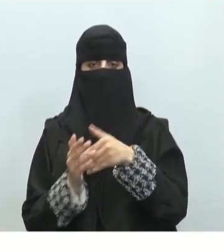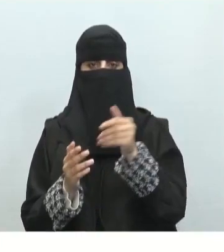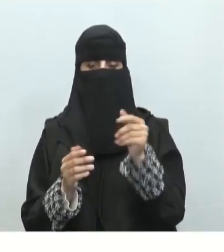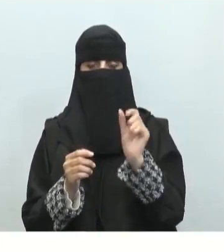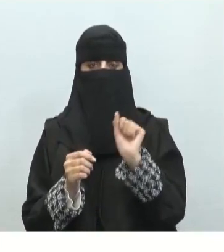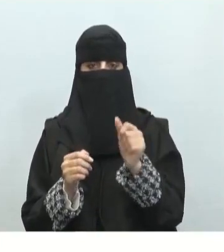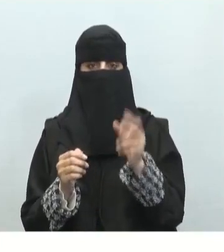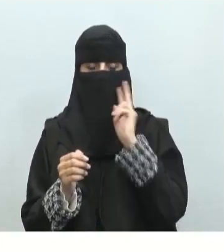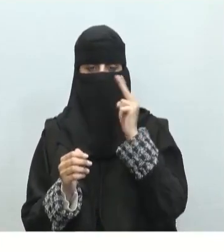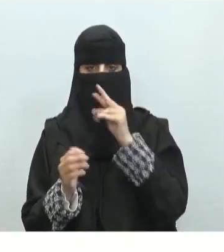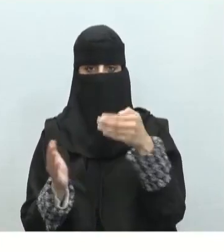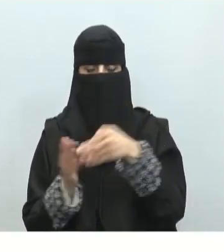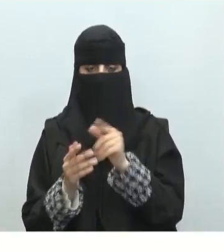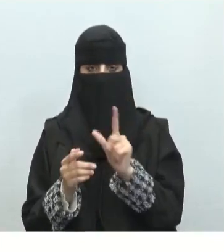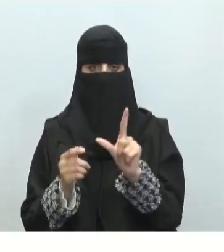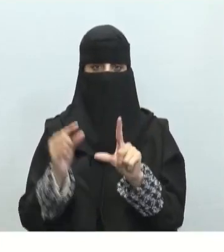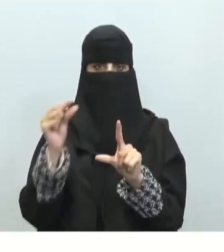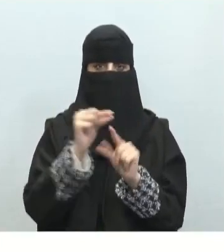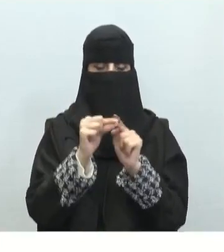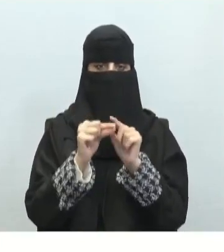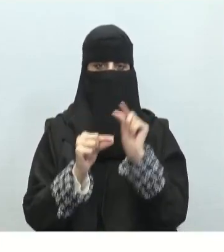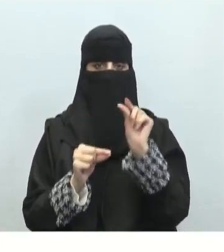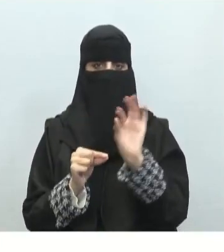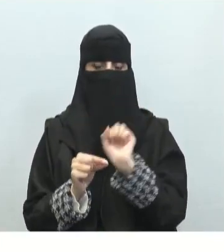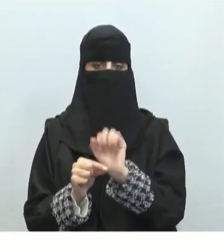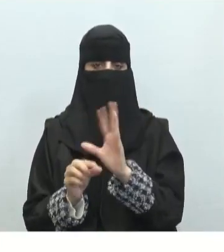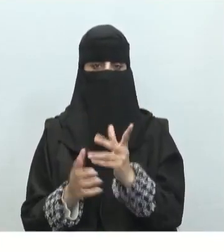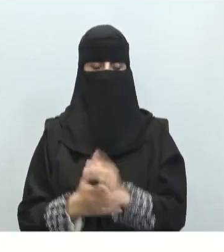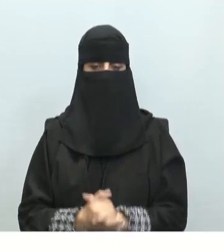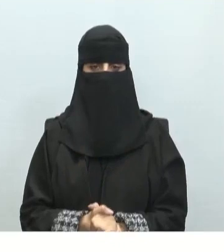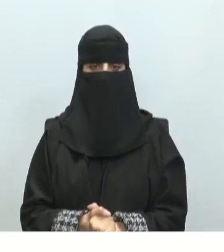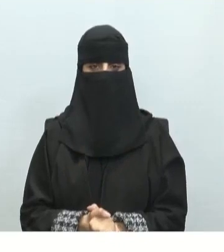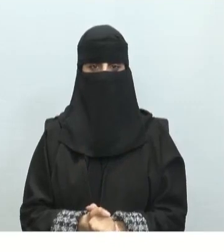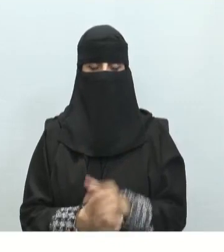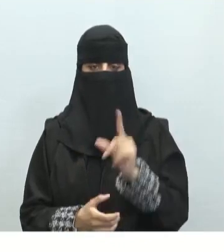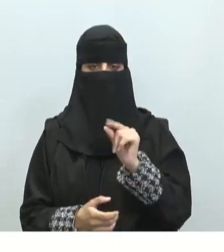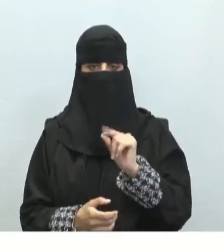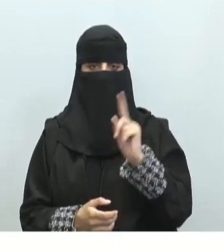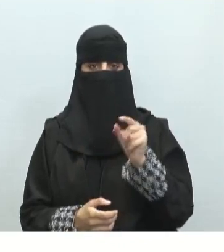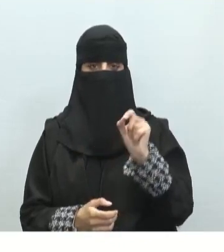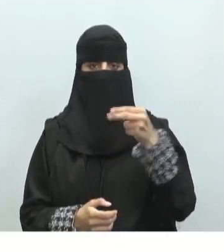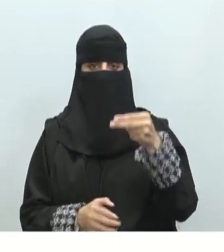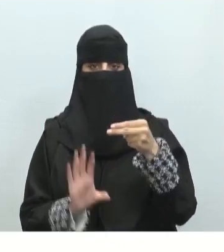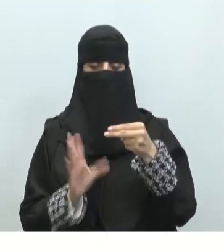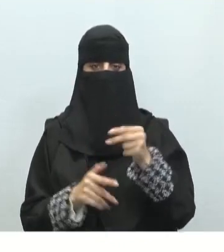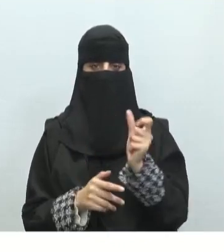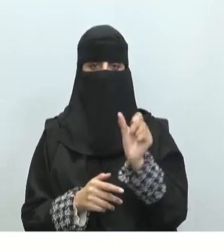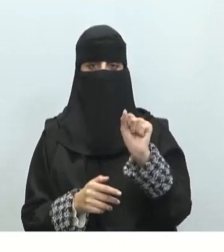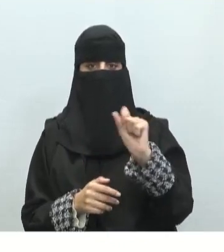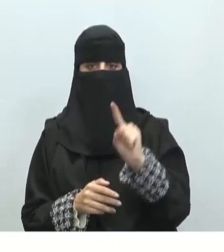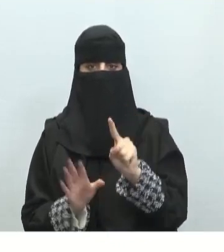هي الضمه وعلى ما تدل حركه الضمه رفع ام نصب ام